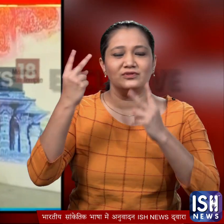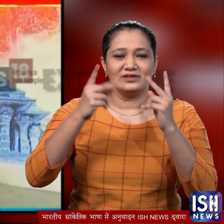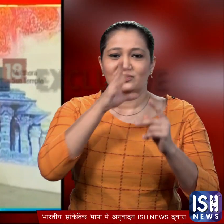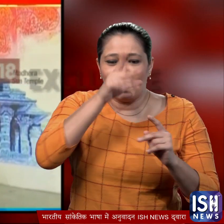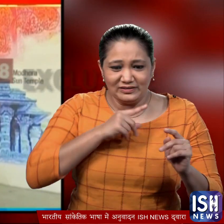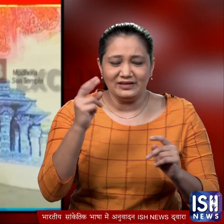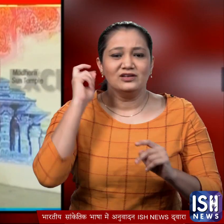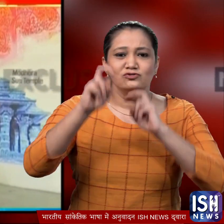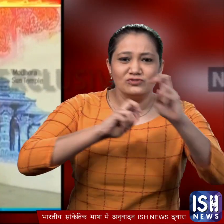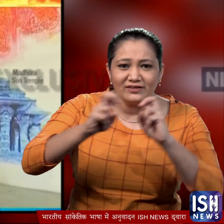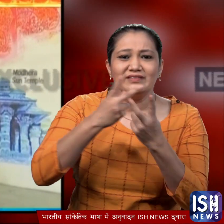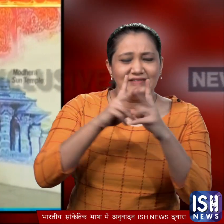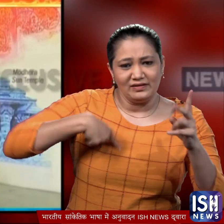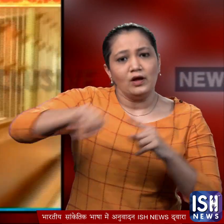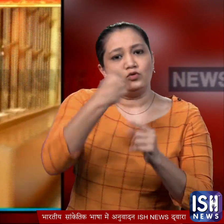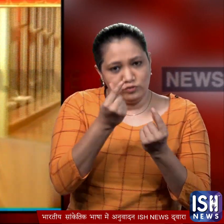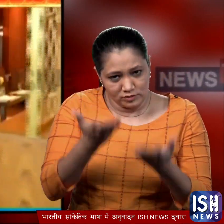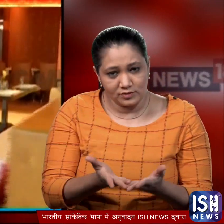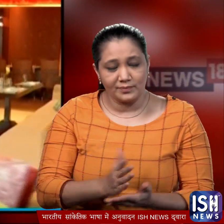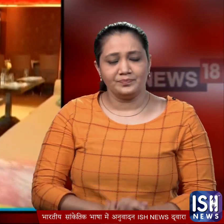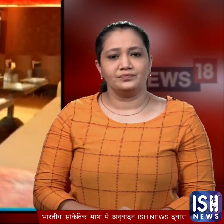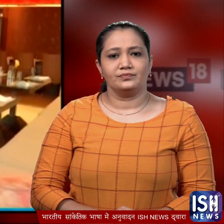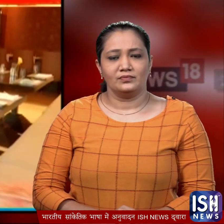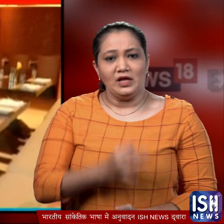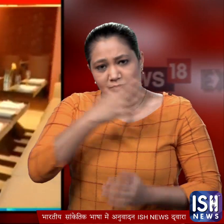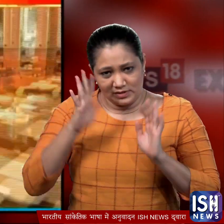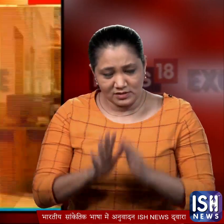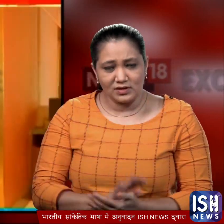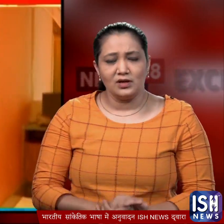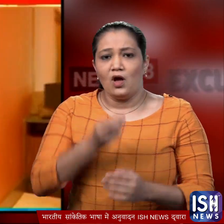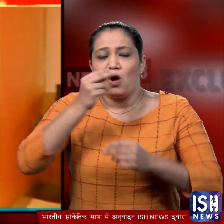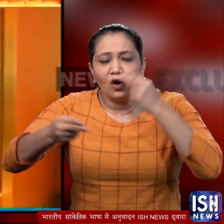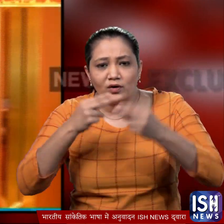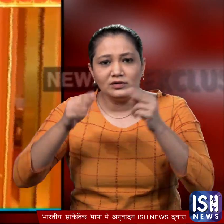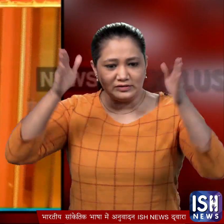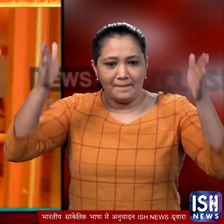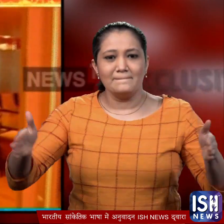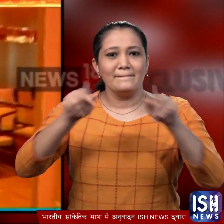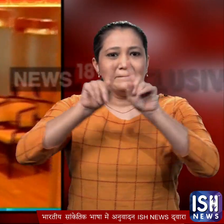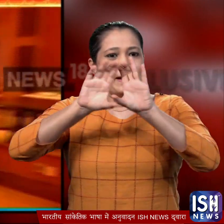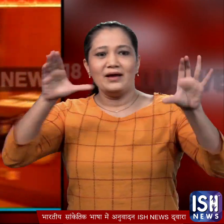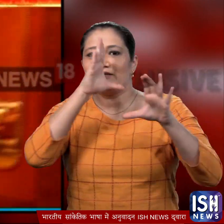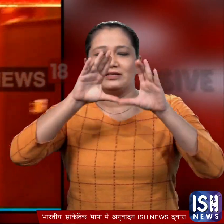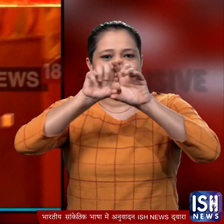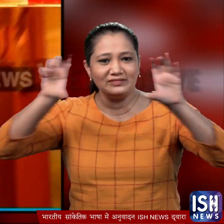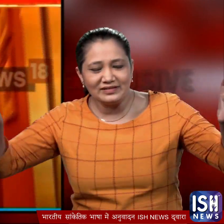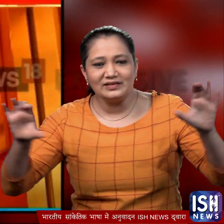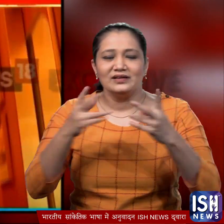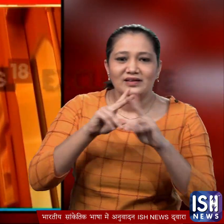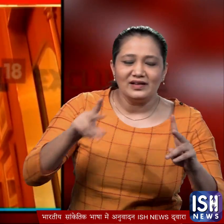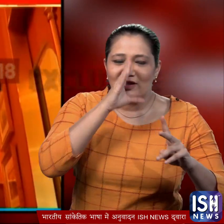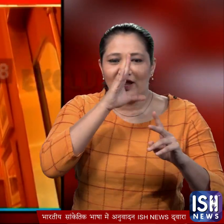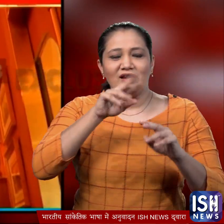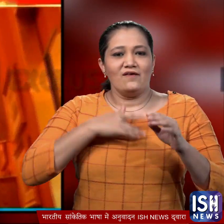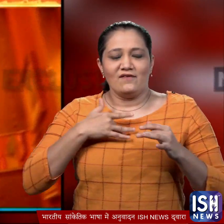बहुत सारी सुविधाएं प्रदान की गई हैं। इस खास होटल में बने एक रेस्टोरेंट को रेल के डिब्बे की थीम पर बनाया गया है, जहां खाने के साथ ट्रेन